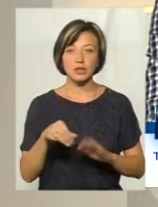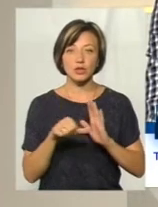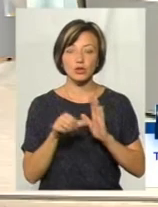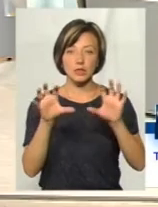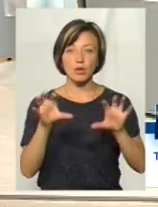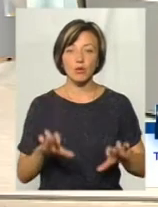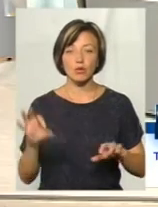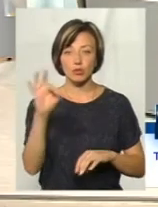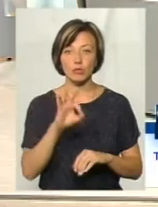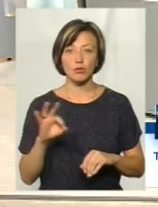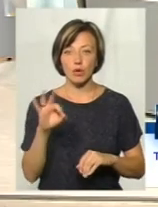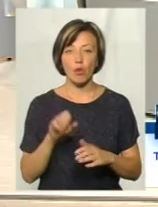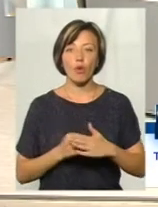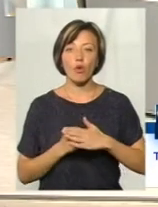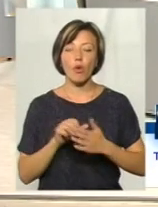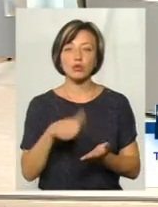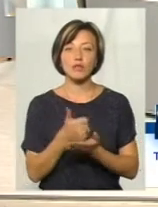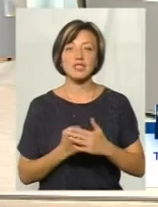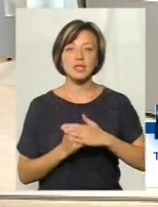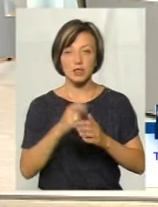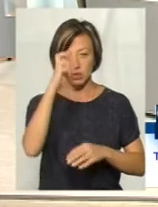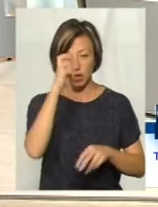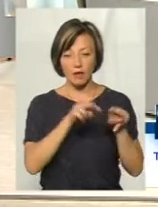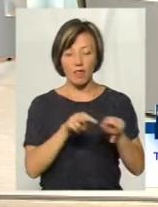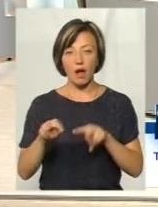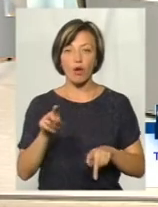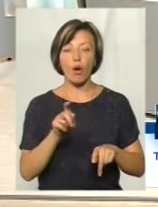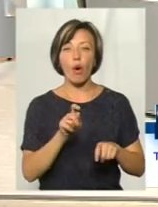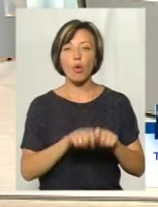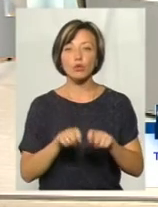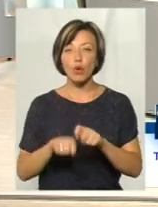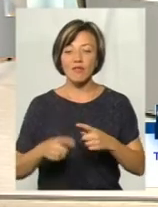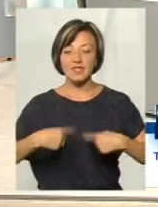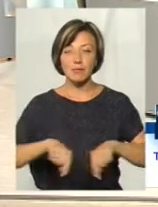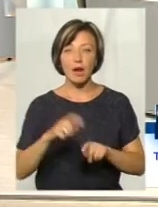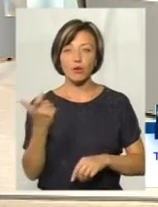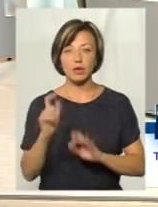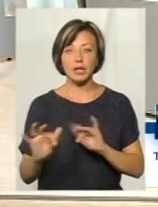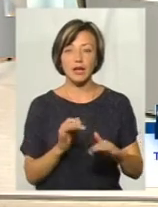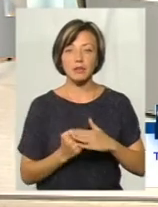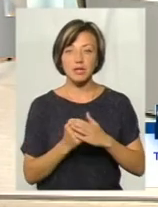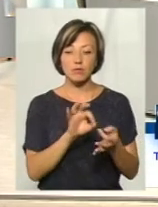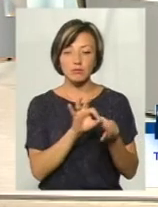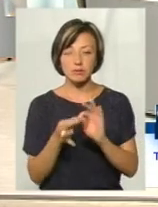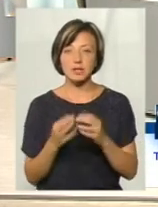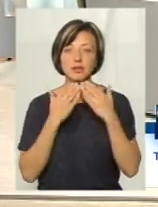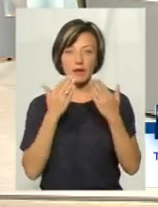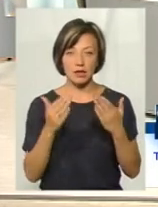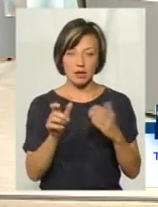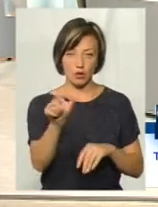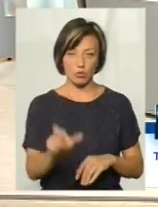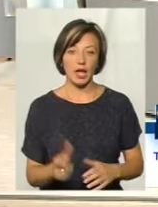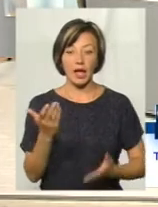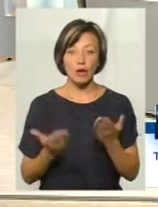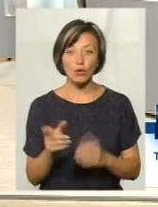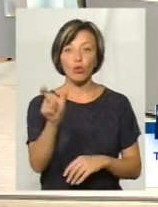про основні засади державного нагляду контролю у сфері господарської діяльності на підставі обґрунтованого звернення фізичної особи. Тобто,